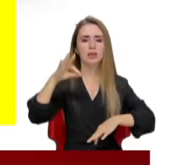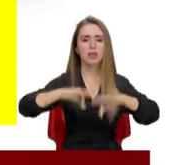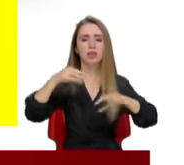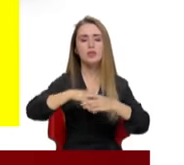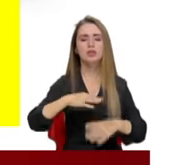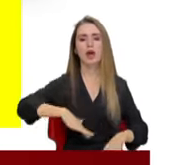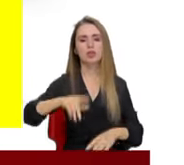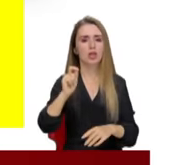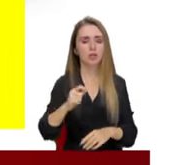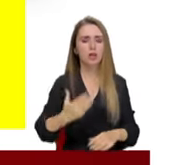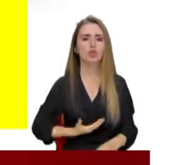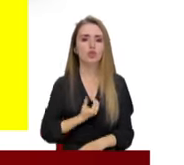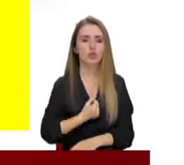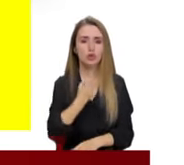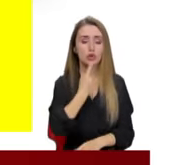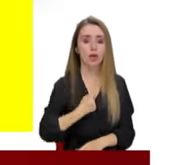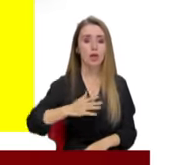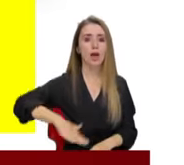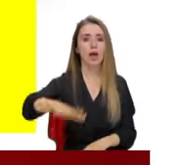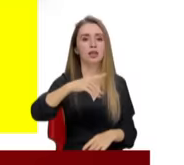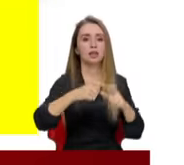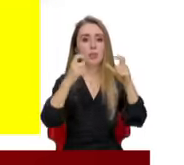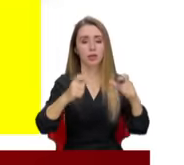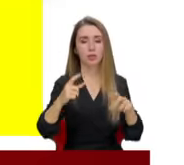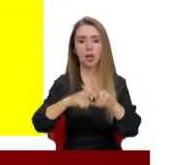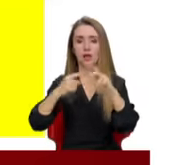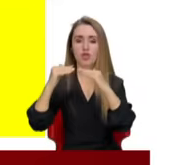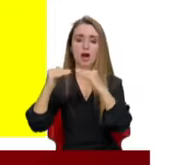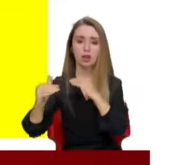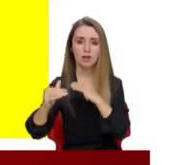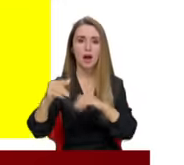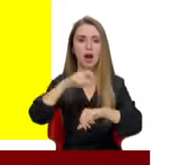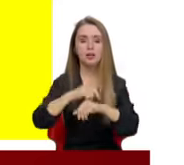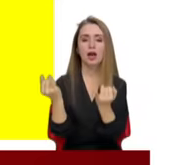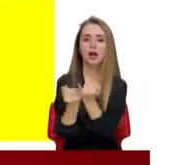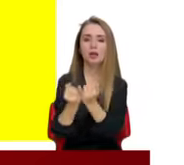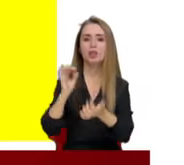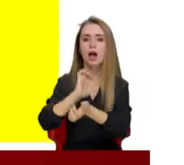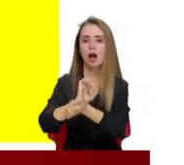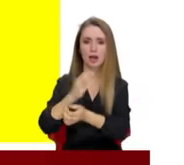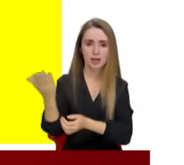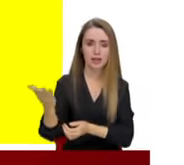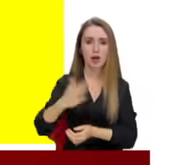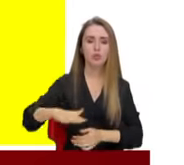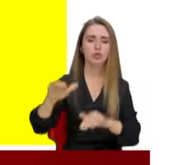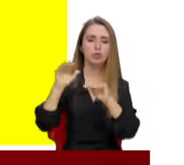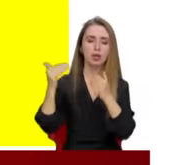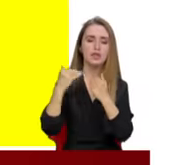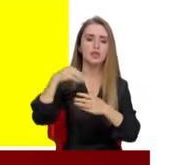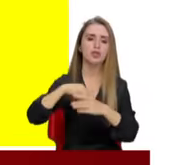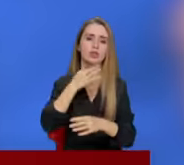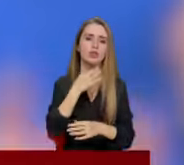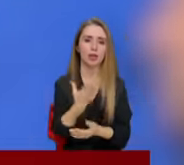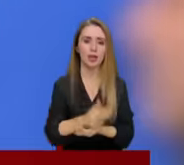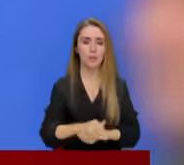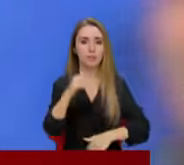şeyi yapacağım. Üzüntüsünü bildiren herkese, Samandağ ve Yaylıca halkına ve hasta kardeşimizin ailesine tüm destekleri için teşekkür